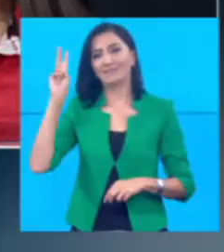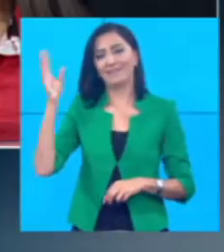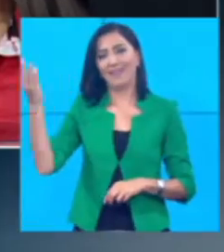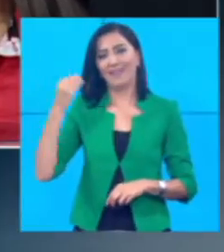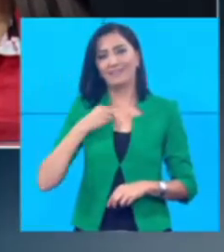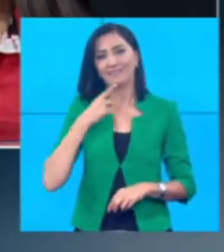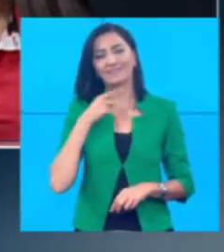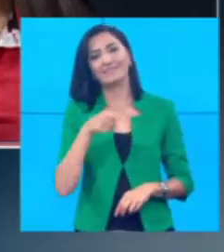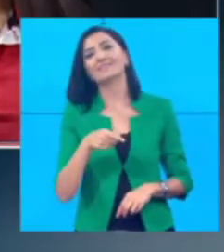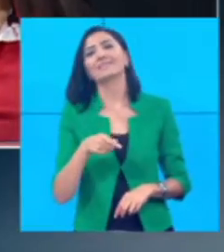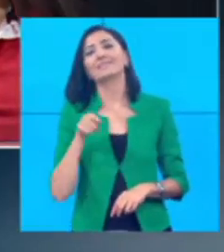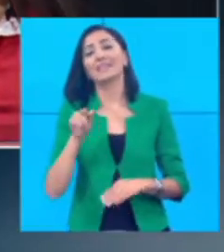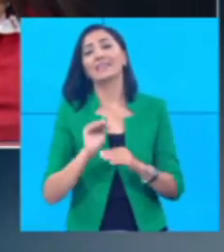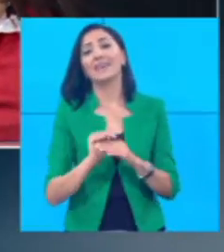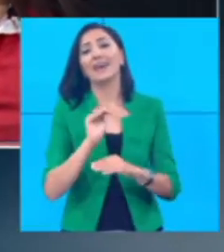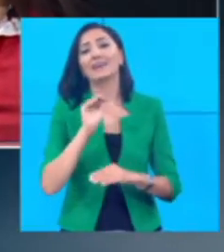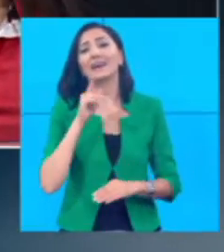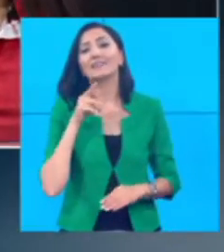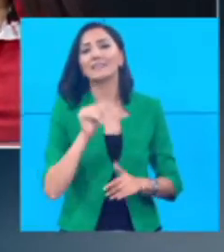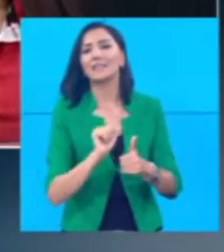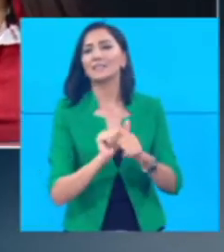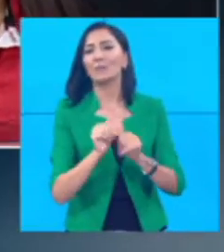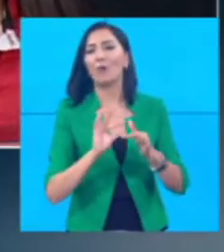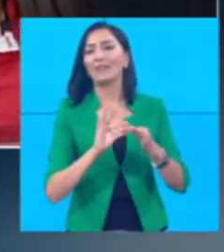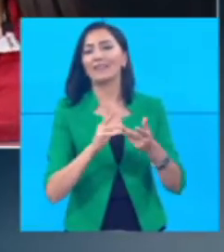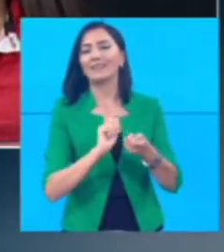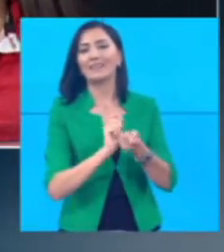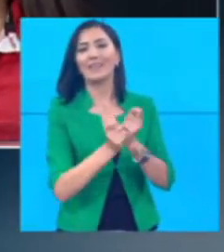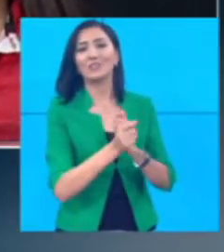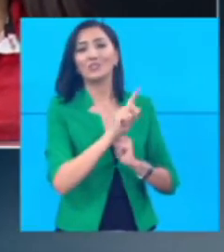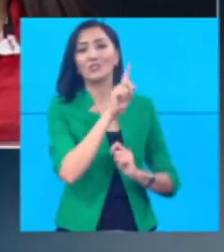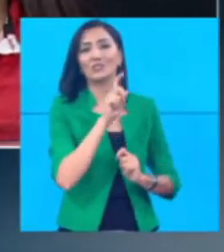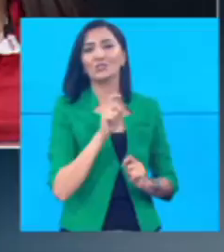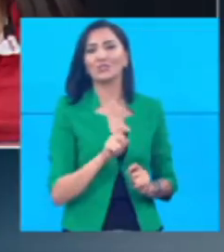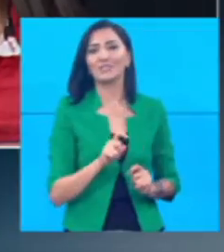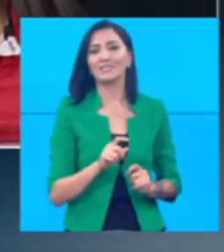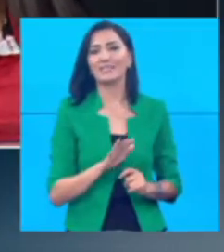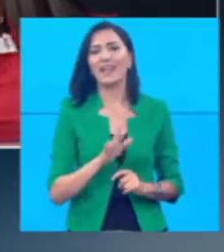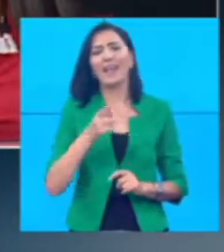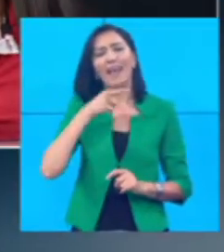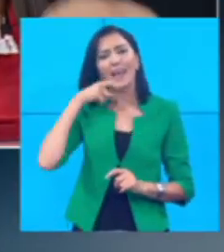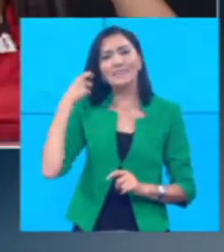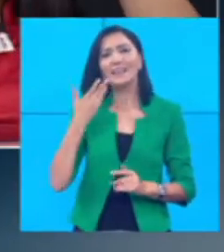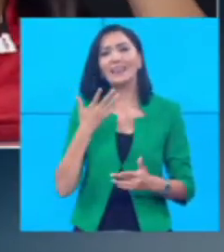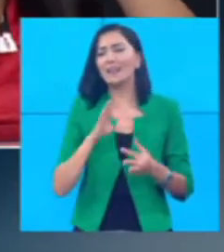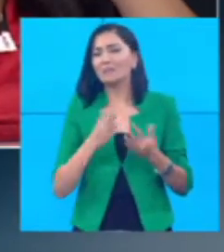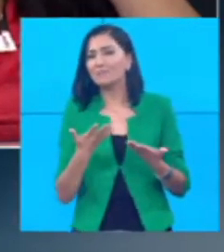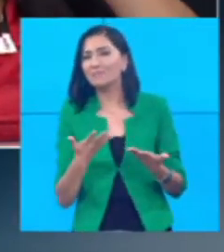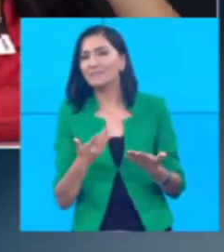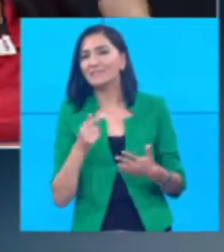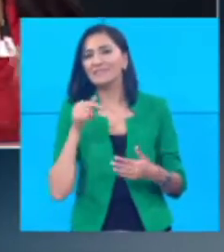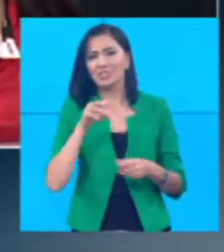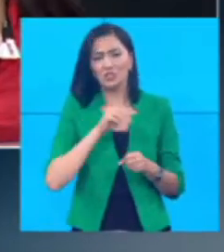Evet. Senin hayatında spor neleri değiştirdi? Baştan sona böyle. Eskiden nasıl bir